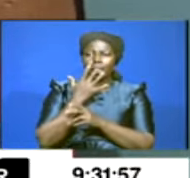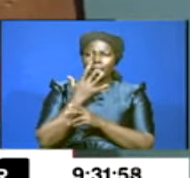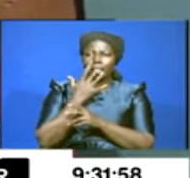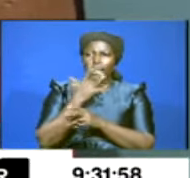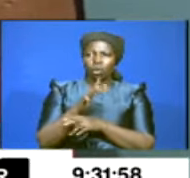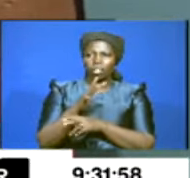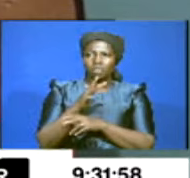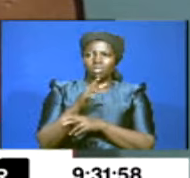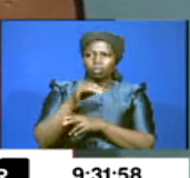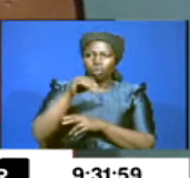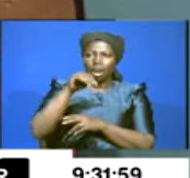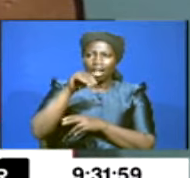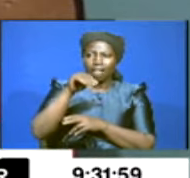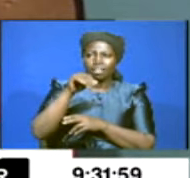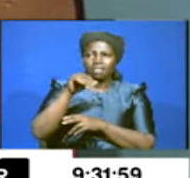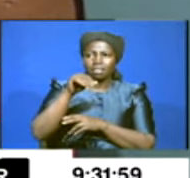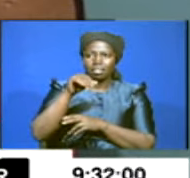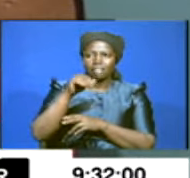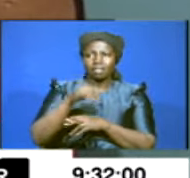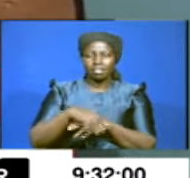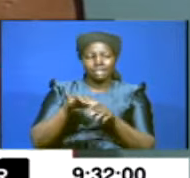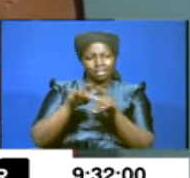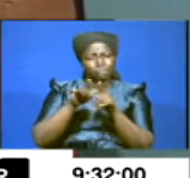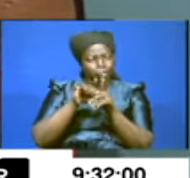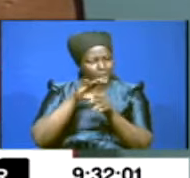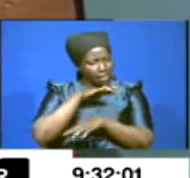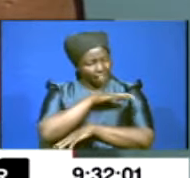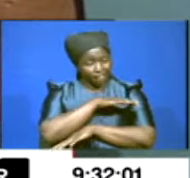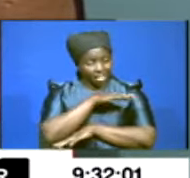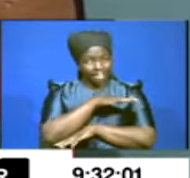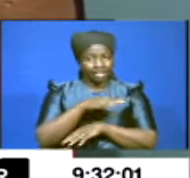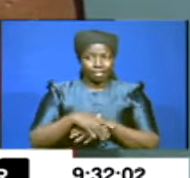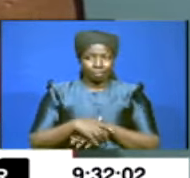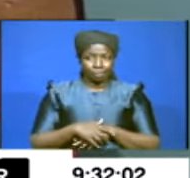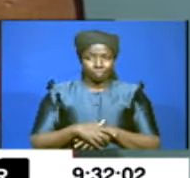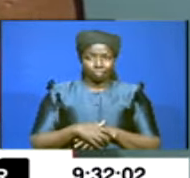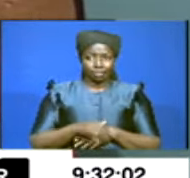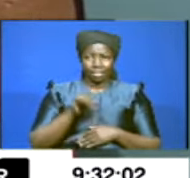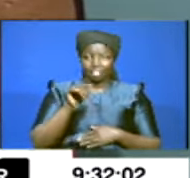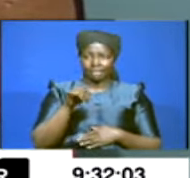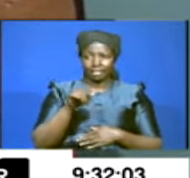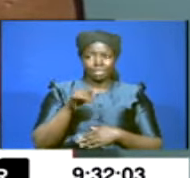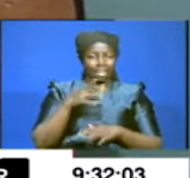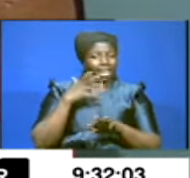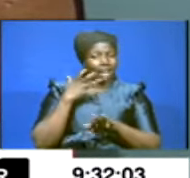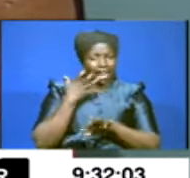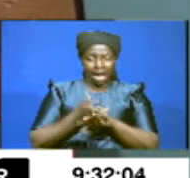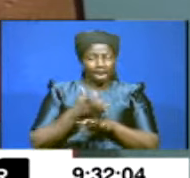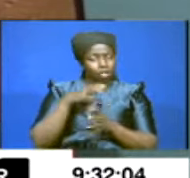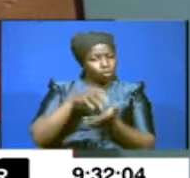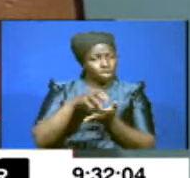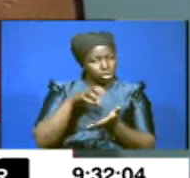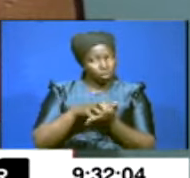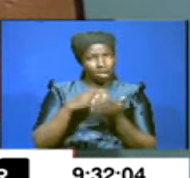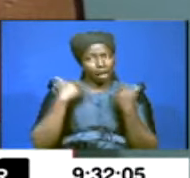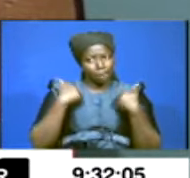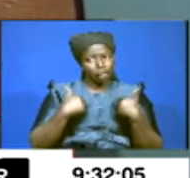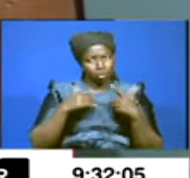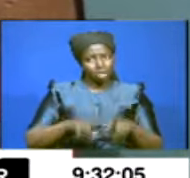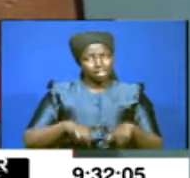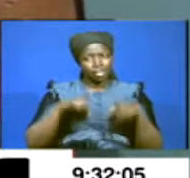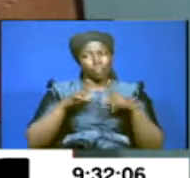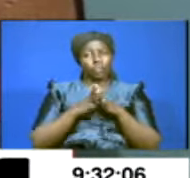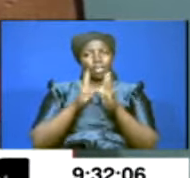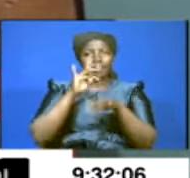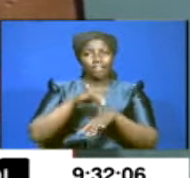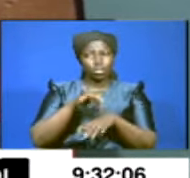Ndo nilale nikiwa kutoa harufu kwa sababu sasa ya hali ambayo iko. So imekuwa ni hali tata sana, ninaishi na infection ambazo haziishi kwa mwili. Na